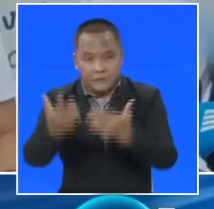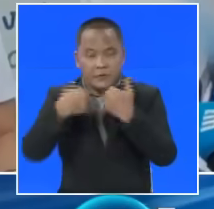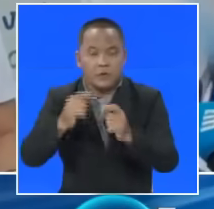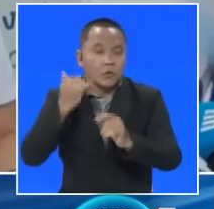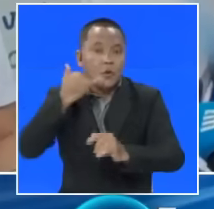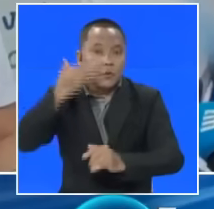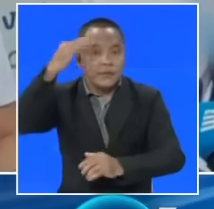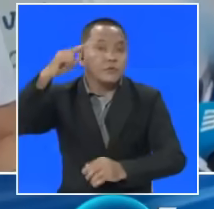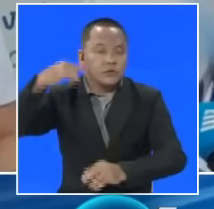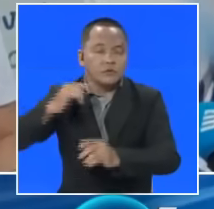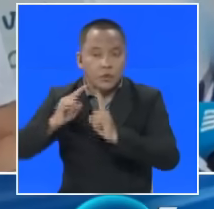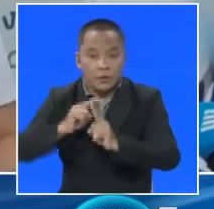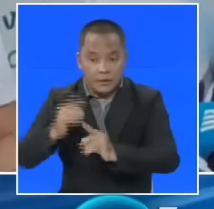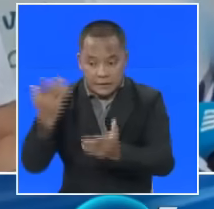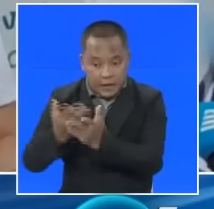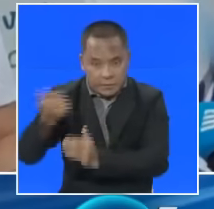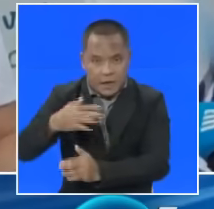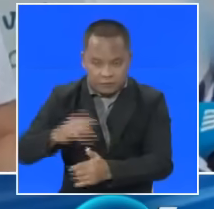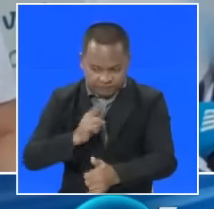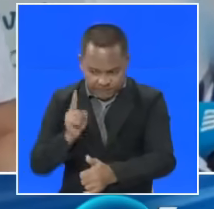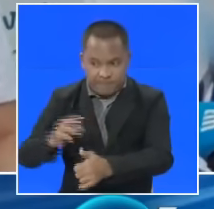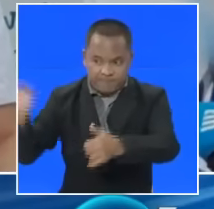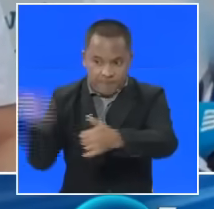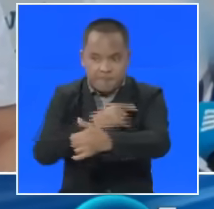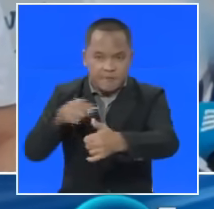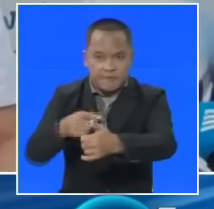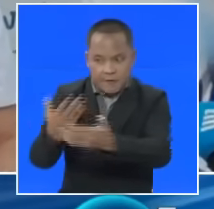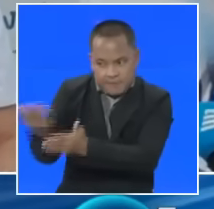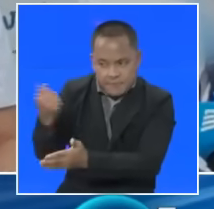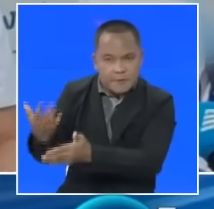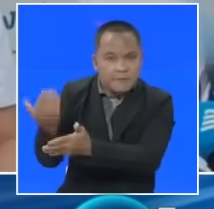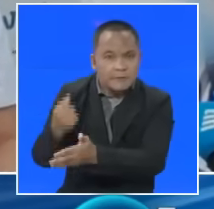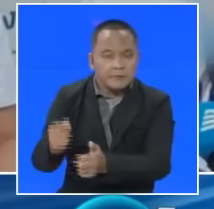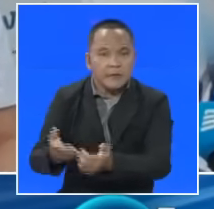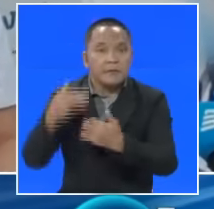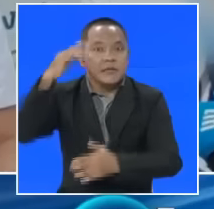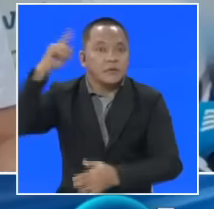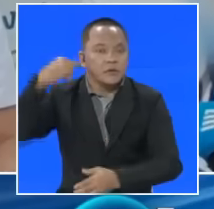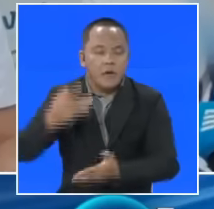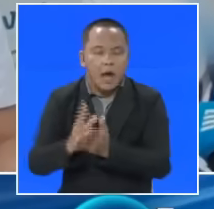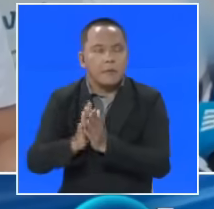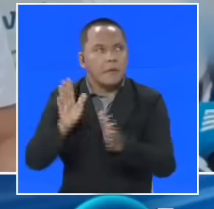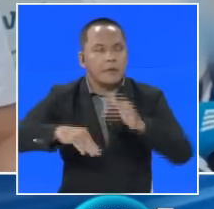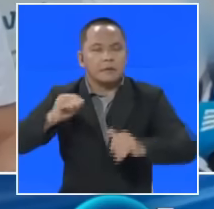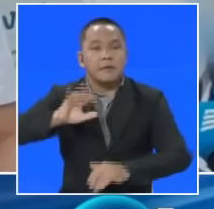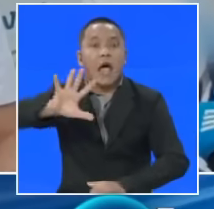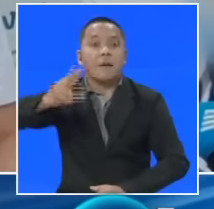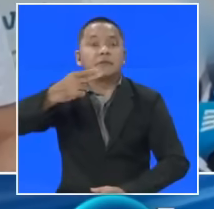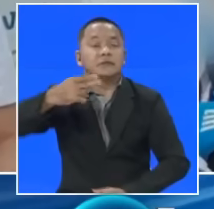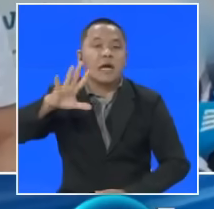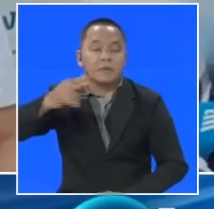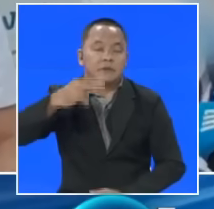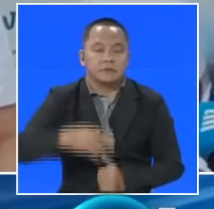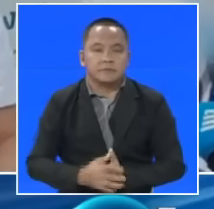วก็ติดต่อพี่สาวว่าถ้ายังหาไม่ได้เขาจะทำผมก็ซ้อมผม คร ับ แต่พี่สาวก็หาได้มาแค่ 50,000